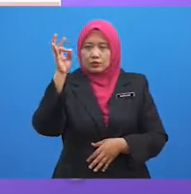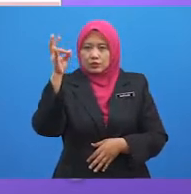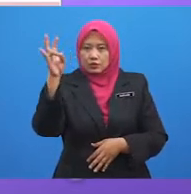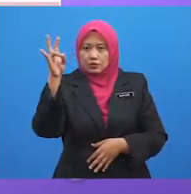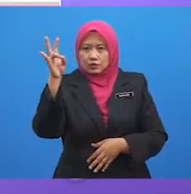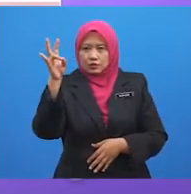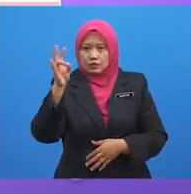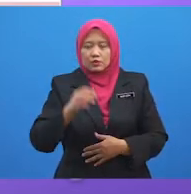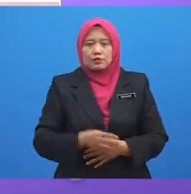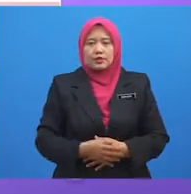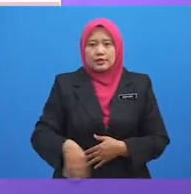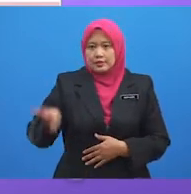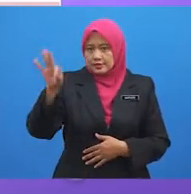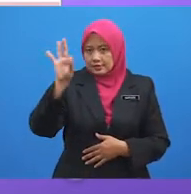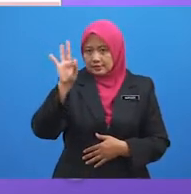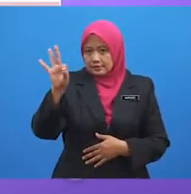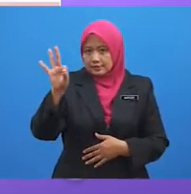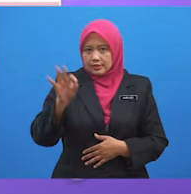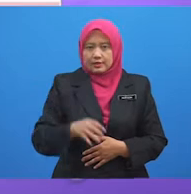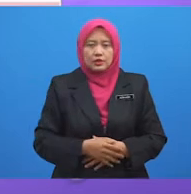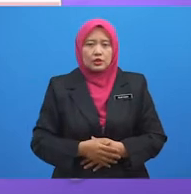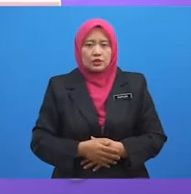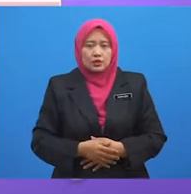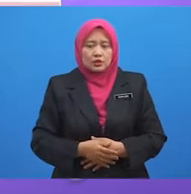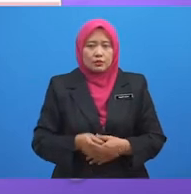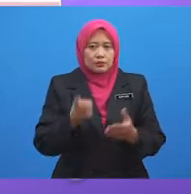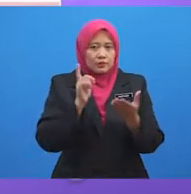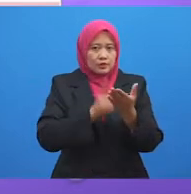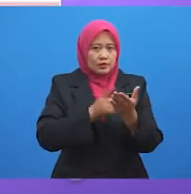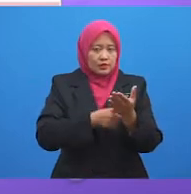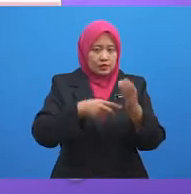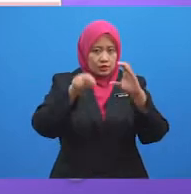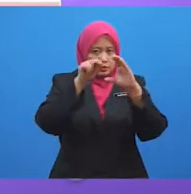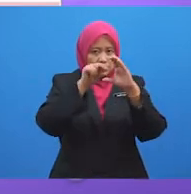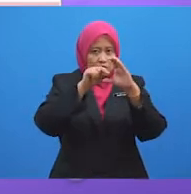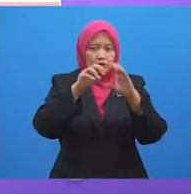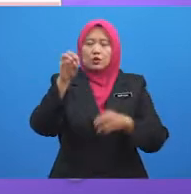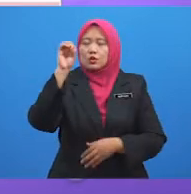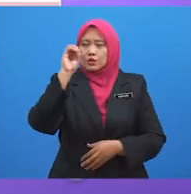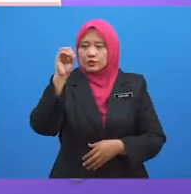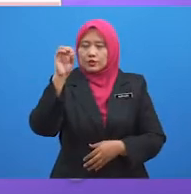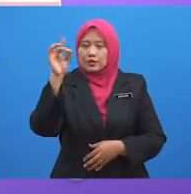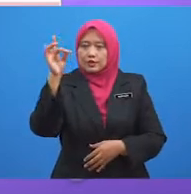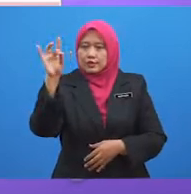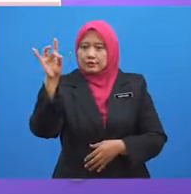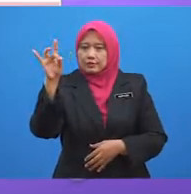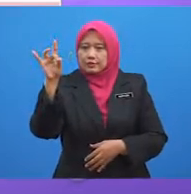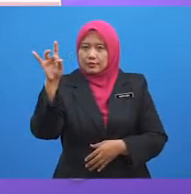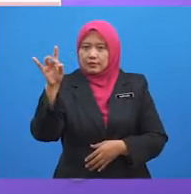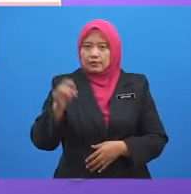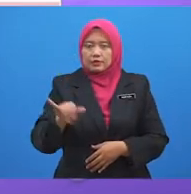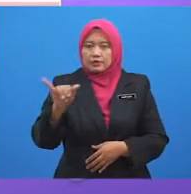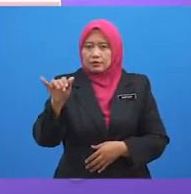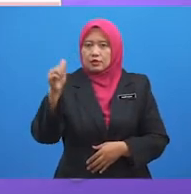17 ialah 9. Bilangan neutron bagi oksigen 18